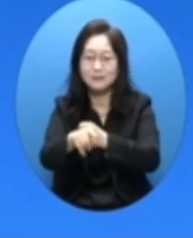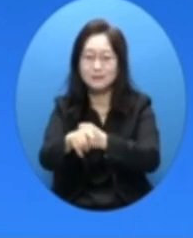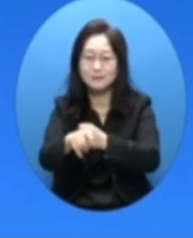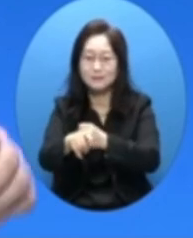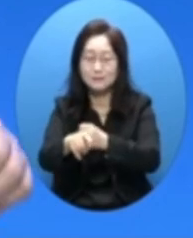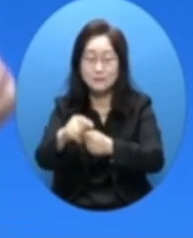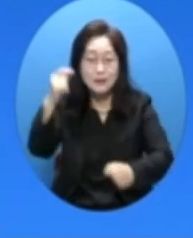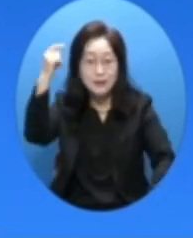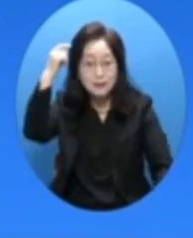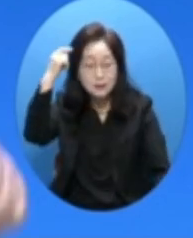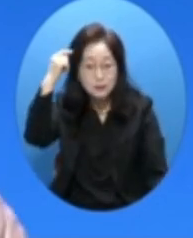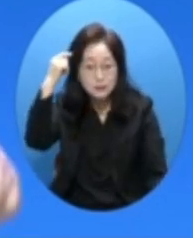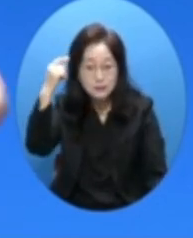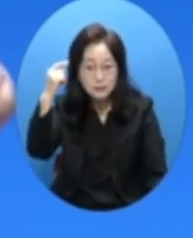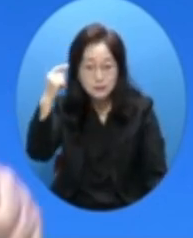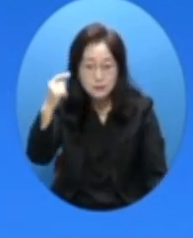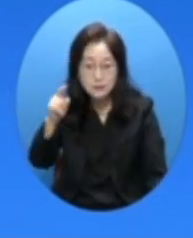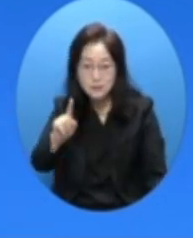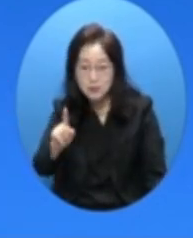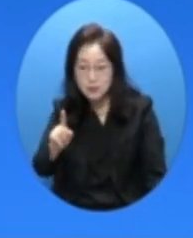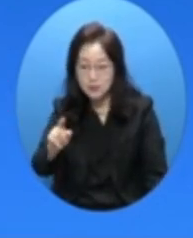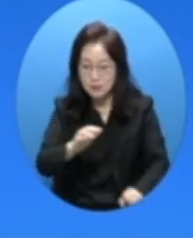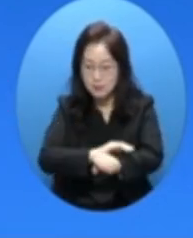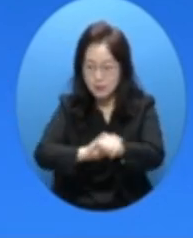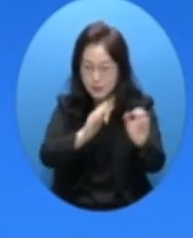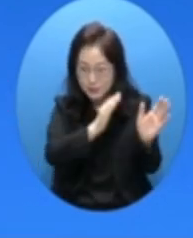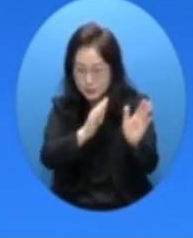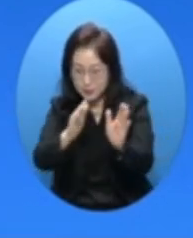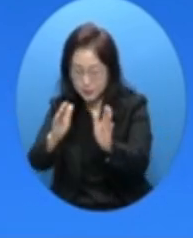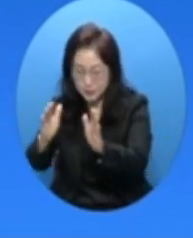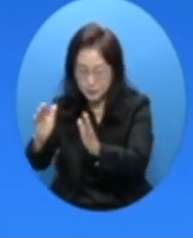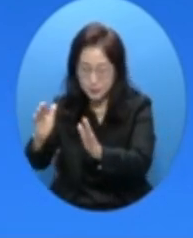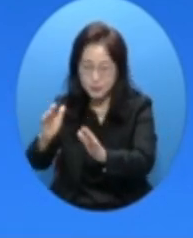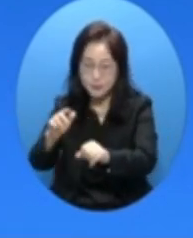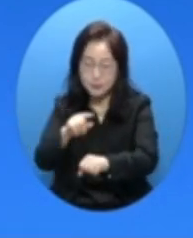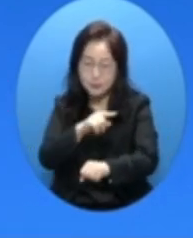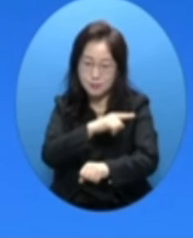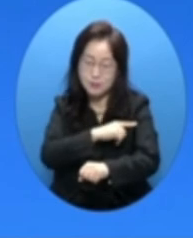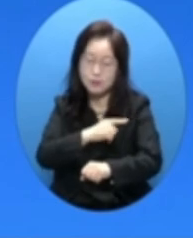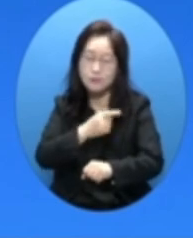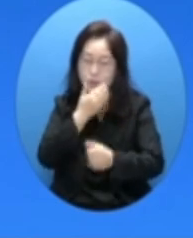정신력으로 잘 무장되는 것이 매우 중요합니다